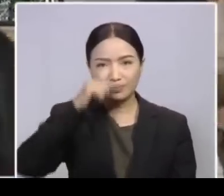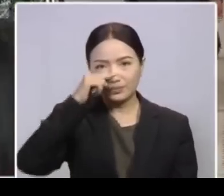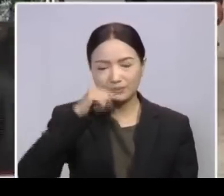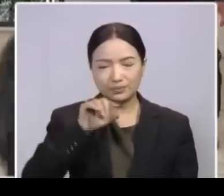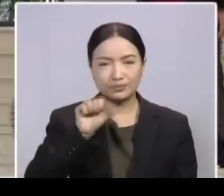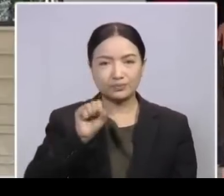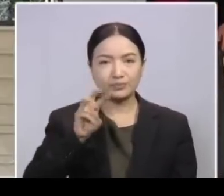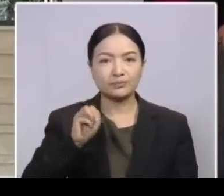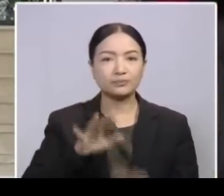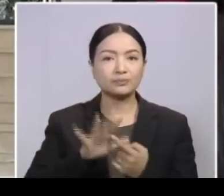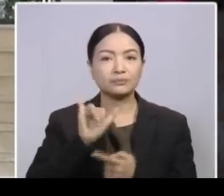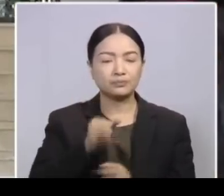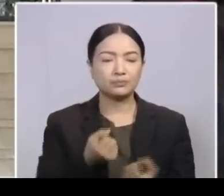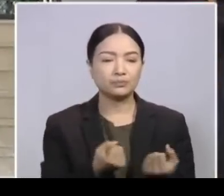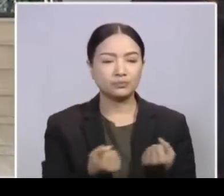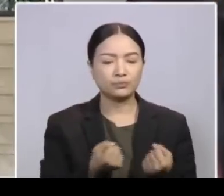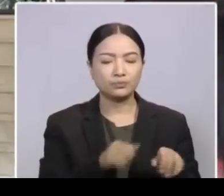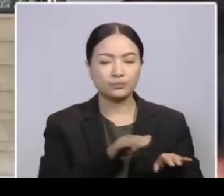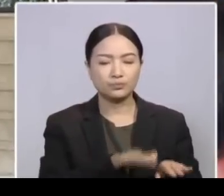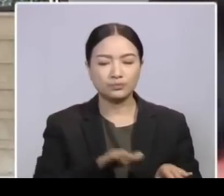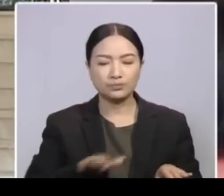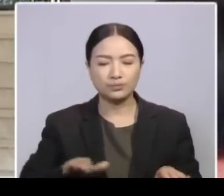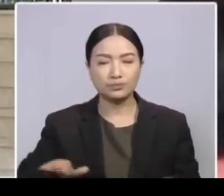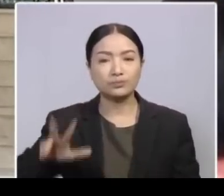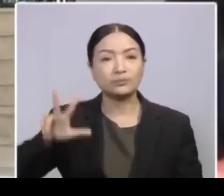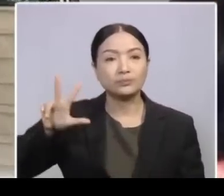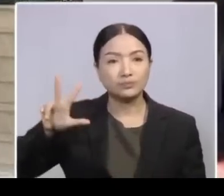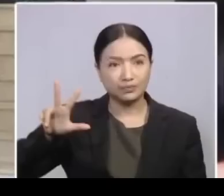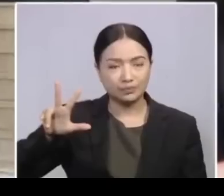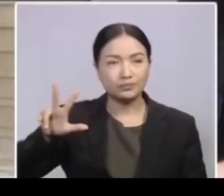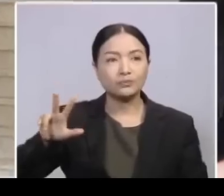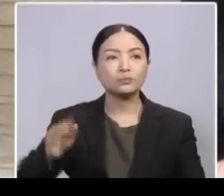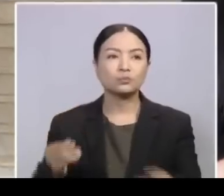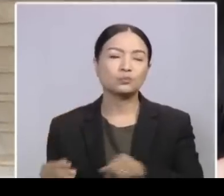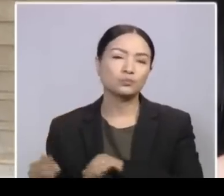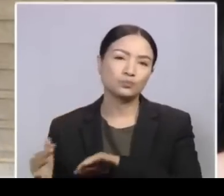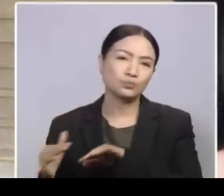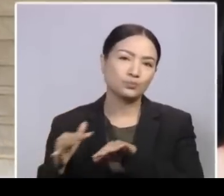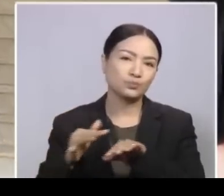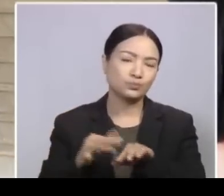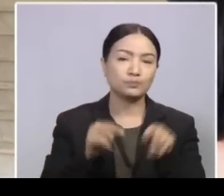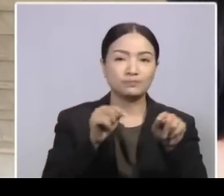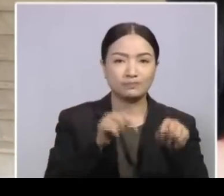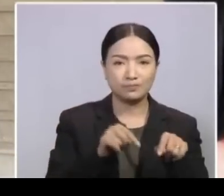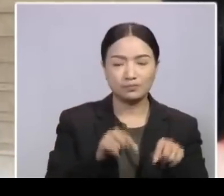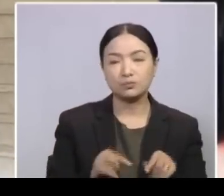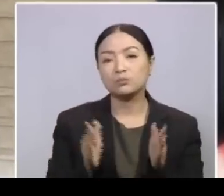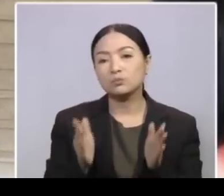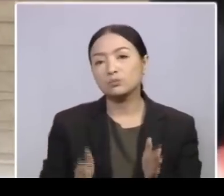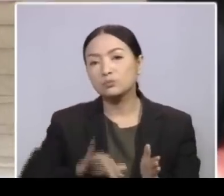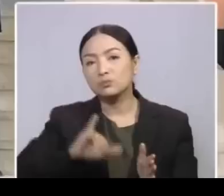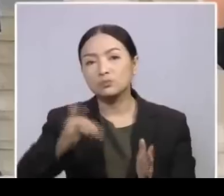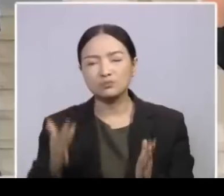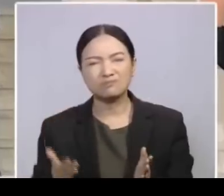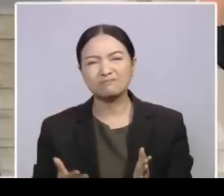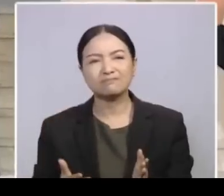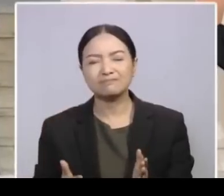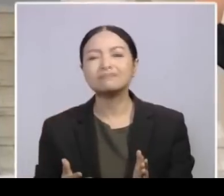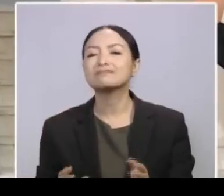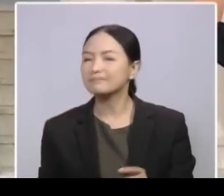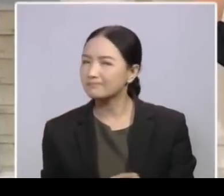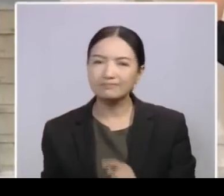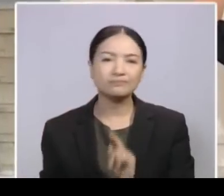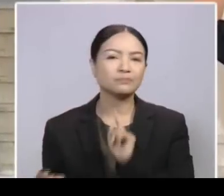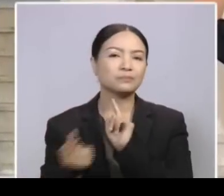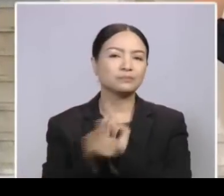จำกัด3คันค่ะก็มีส.ส.บางส่วนมาพร้อมกันที่นี่แล้วก็บางส่วนบอกว่าไม่สะดวกนะคะเดี๋ยวไปเจอกันที่อาคารรัฐสภา